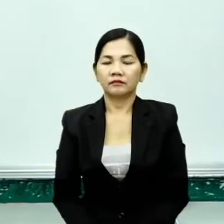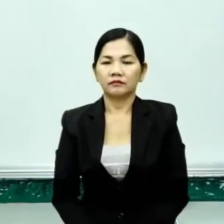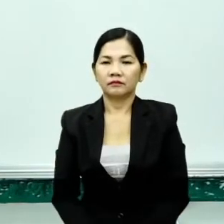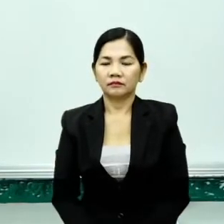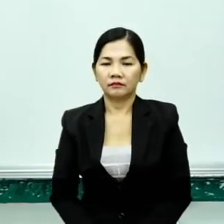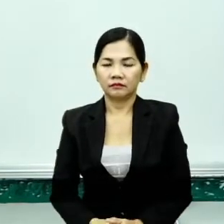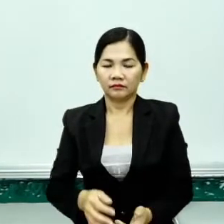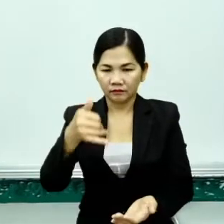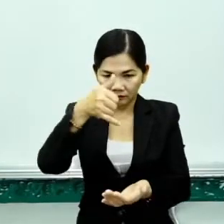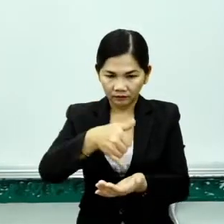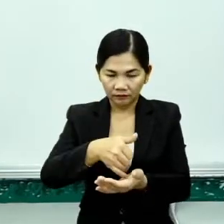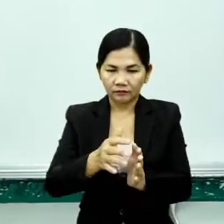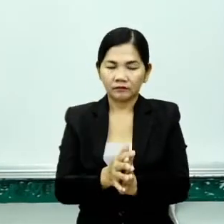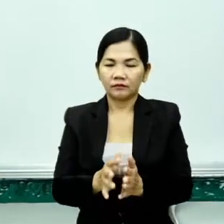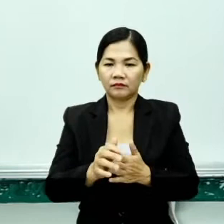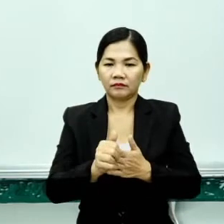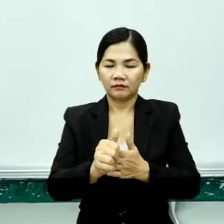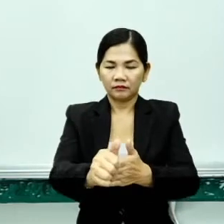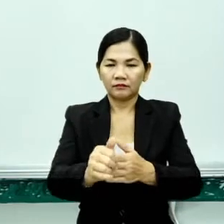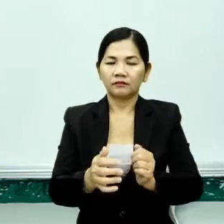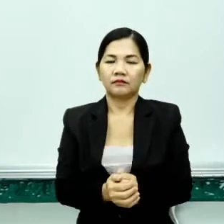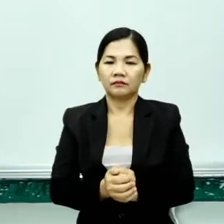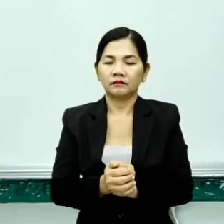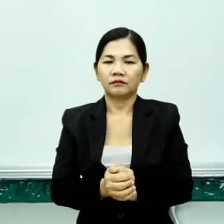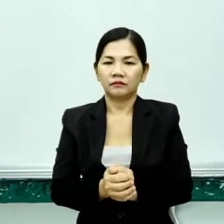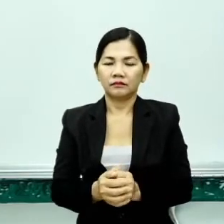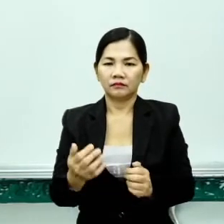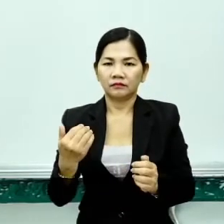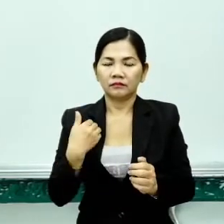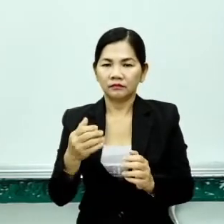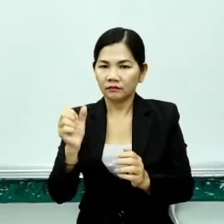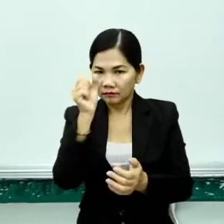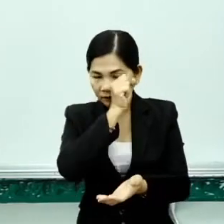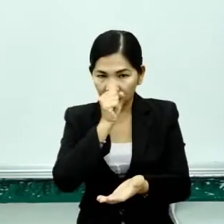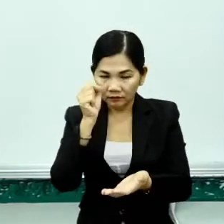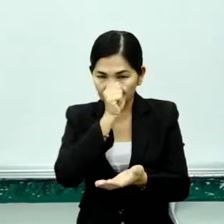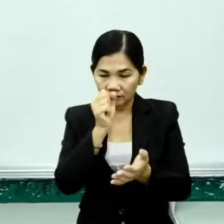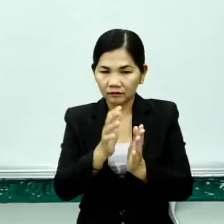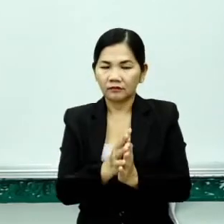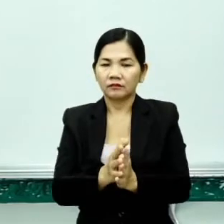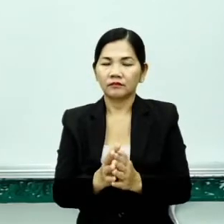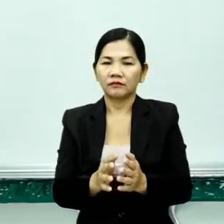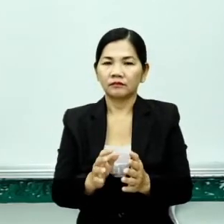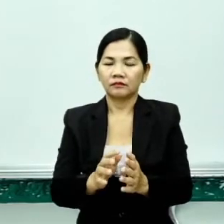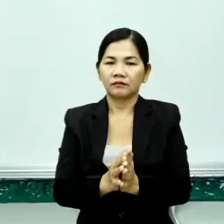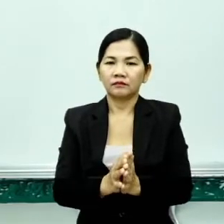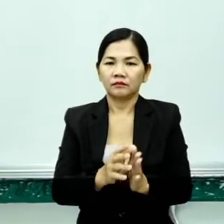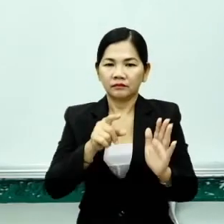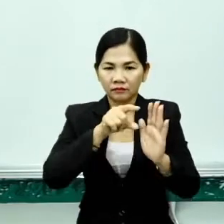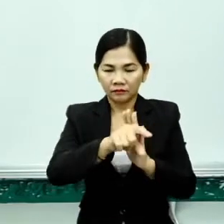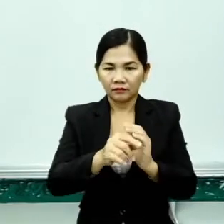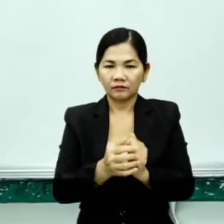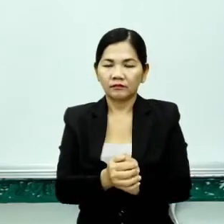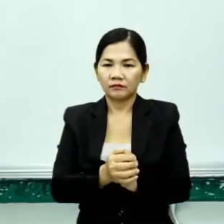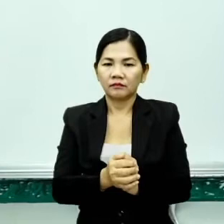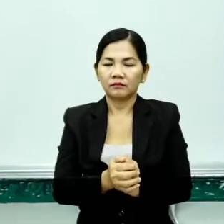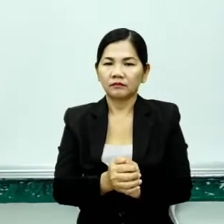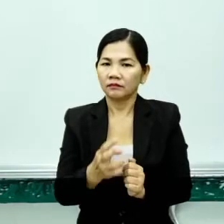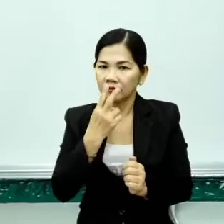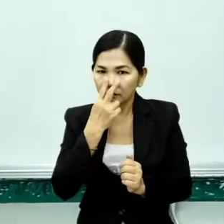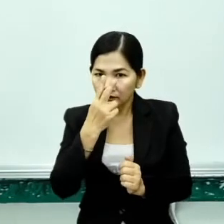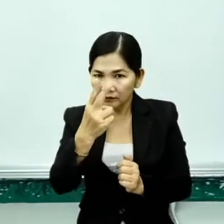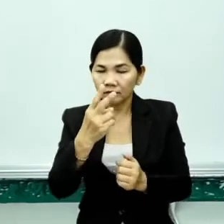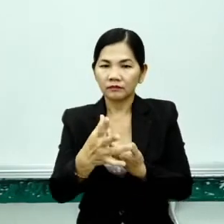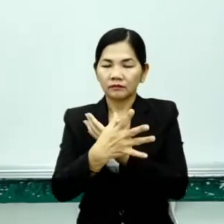cha chấn sầm rạ ngày ní nè kêu nương nom con tặng ác nghĩa cha tây chiêng chầm riêng mùi bắt đại miên ở chầm đoàn chân thá cha mớ mé âm